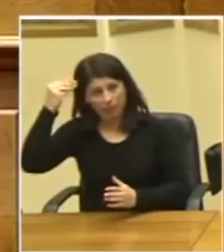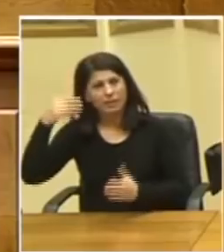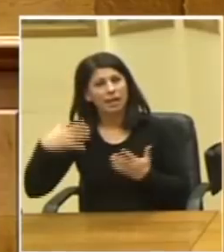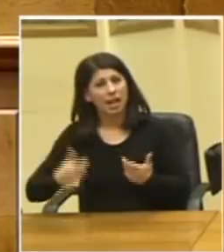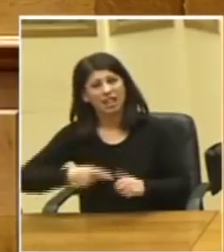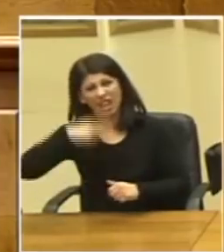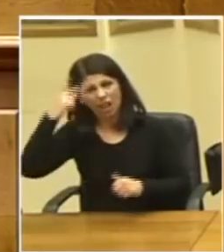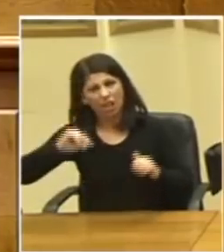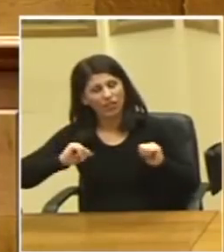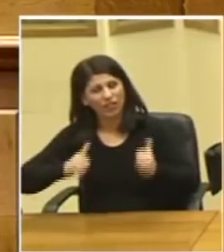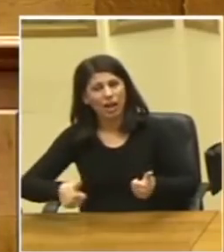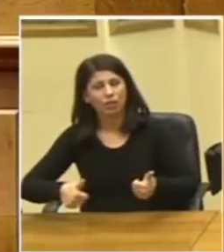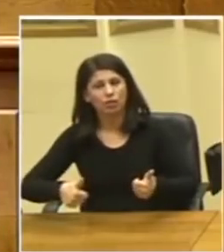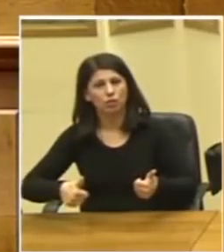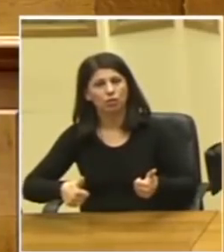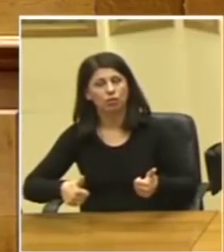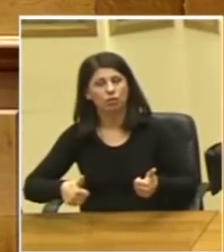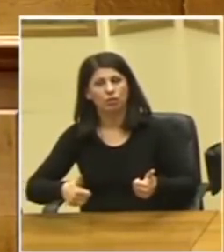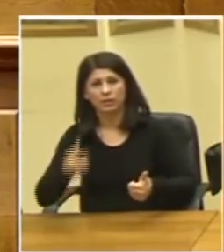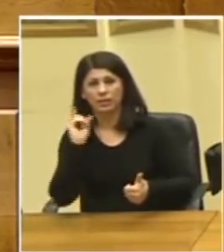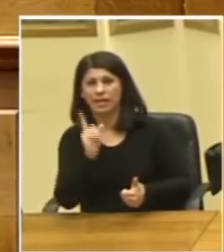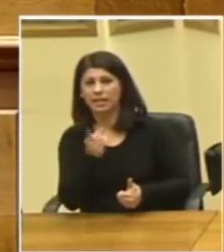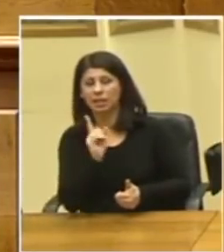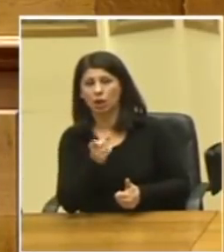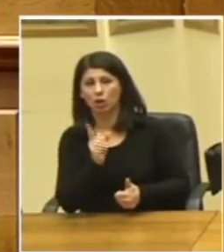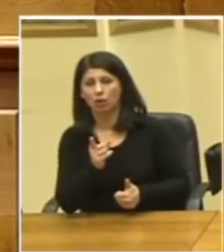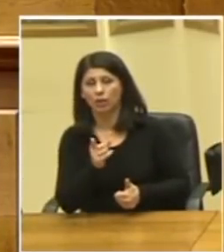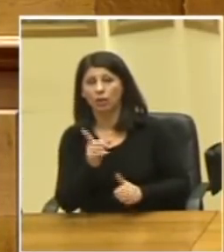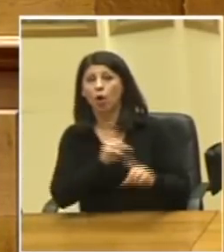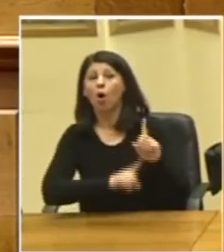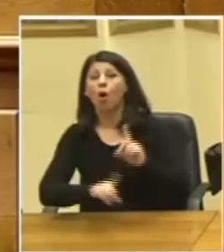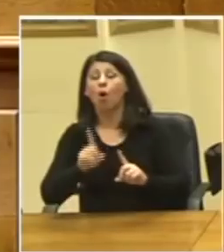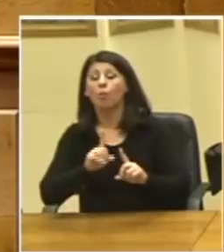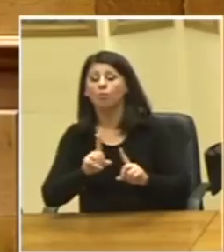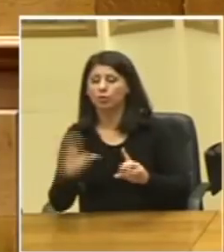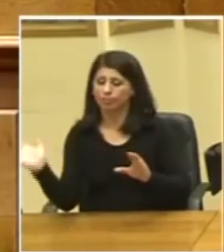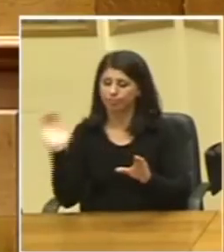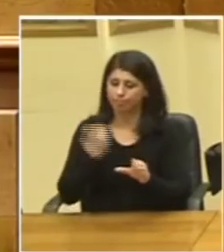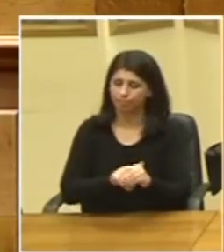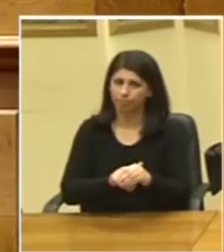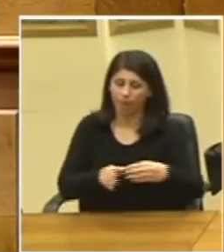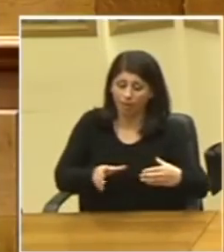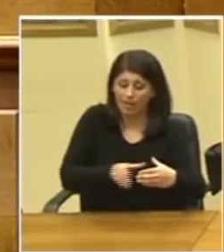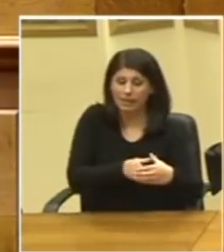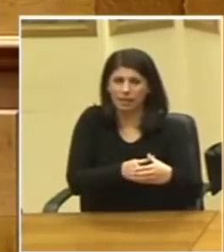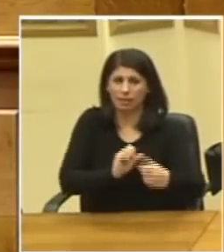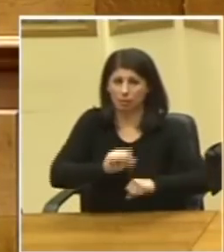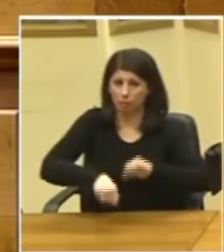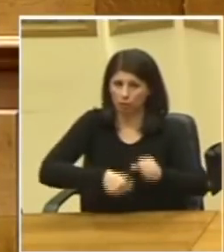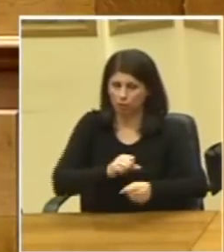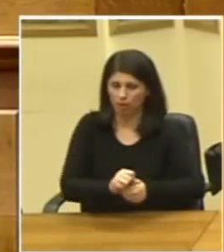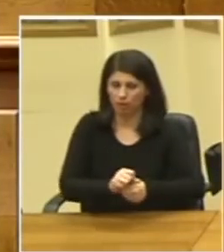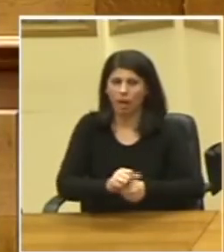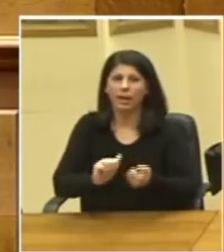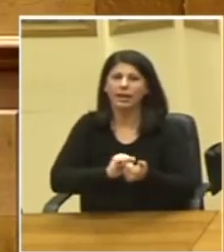το θράσος να σηκώνει το δάχτυλο σε όποιον δεν συντάσσεται με την προσπάθειά του να